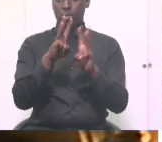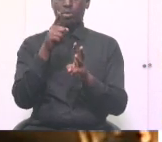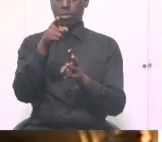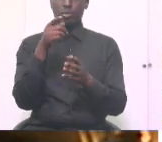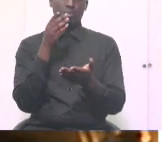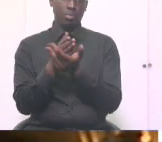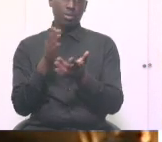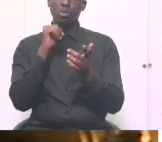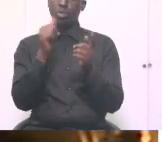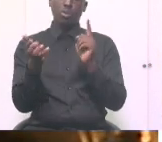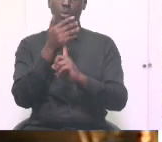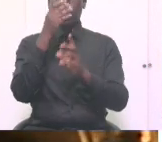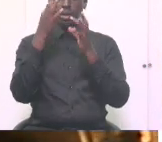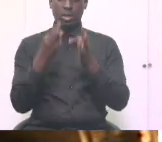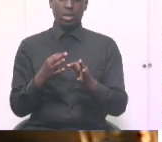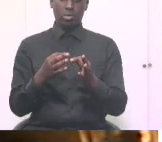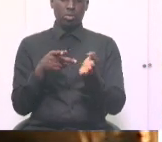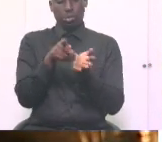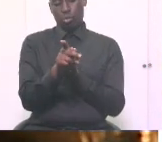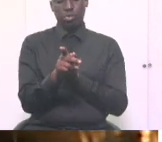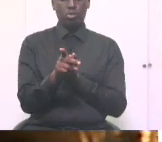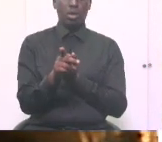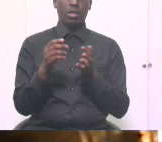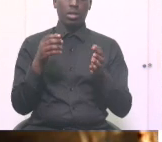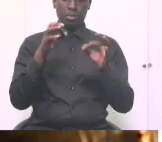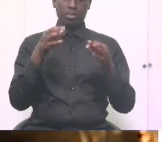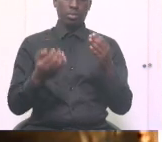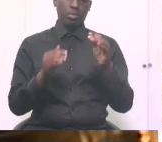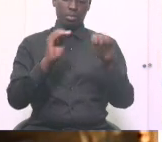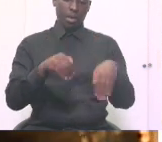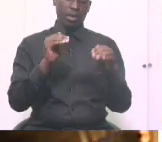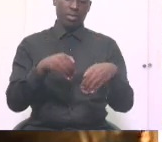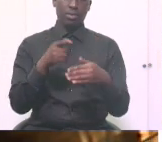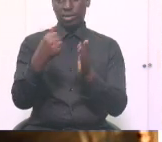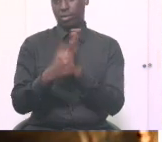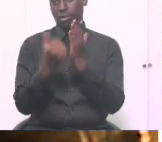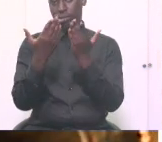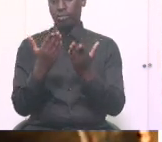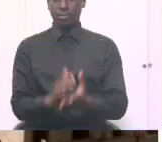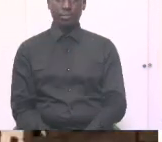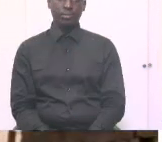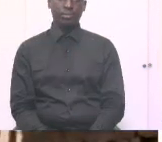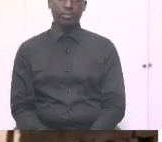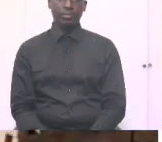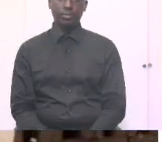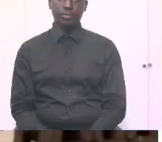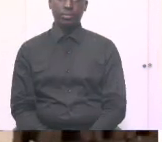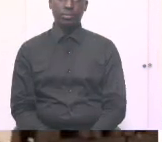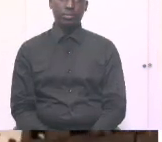bo ngo ntibabone indishyi y'imyaka yawe ese ubuyobozi bwabuvuga iki kuri iki kibazo reka tubibaze Danton Gasigo